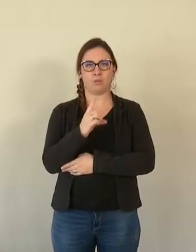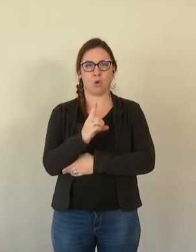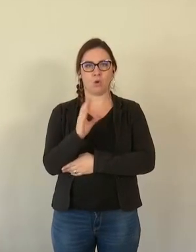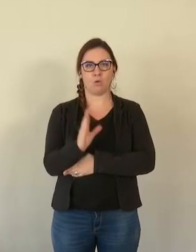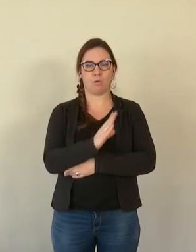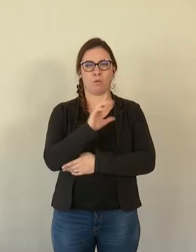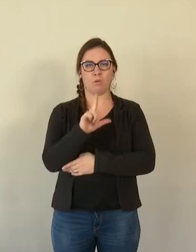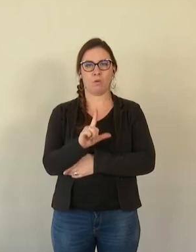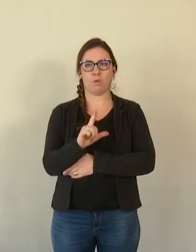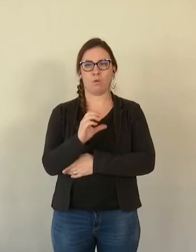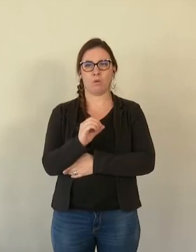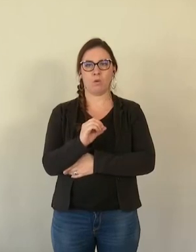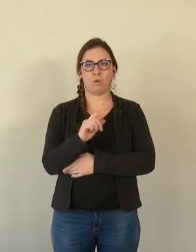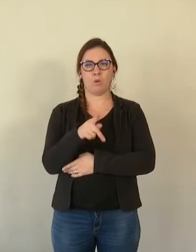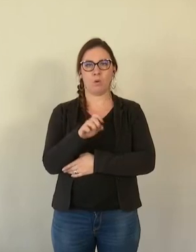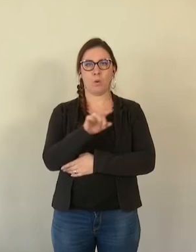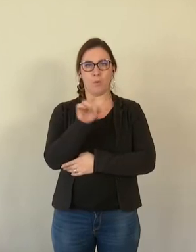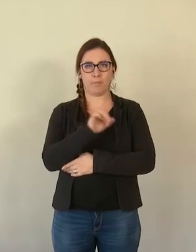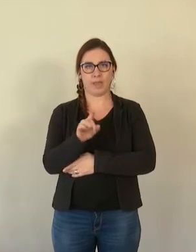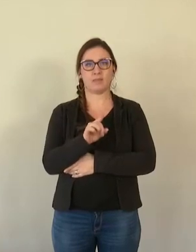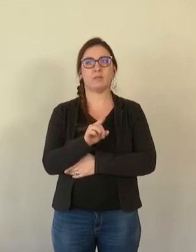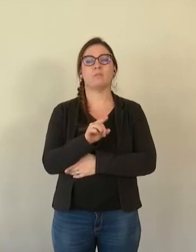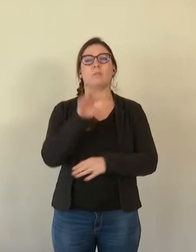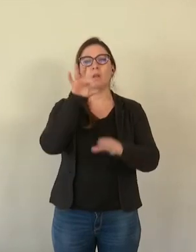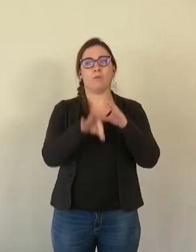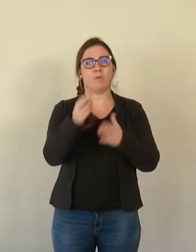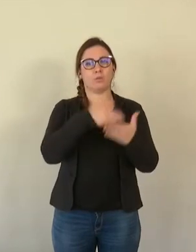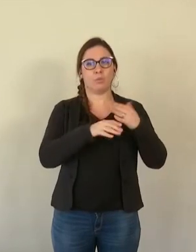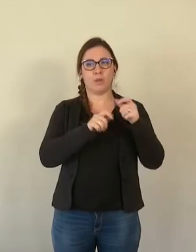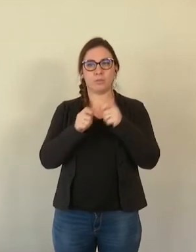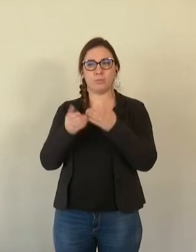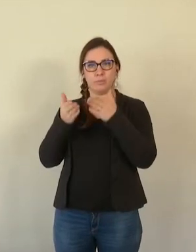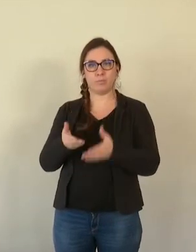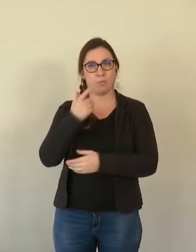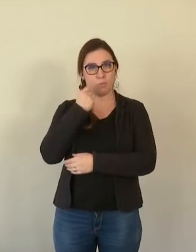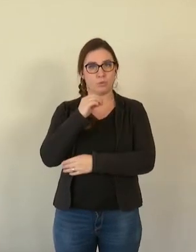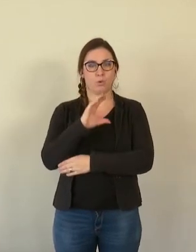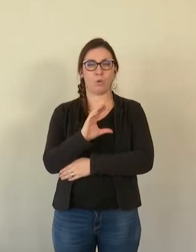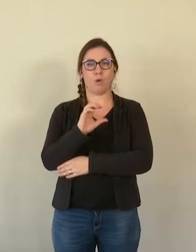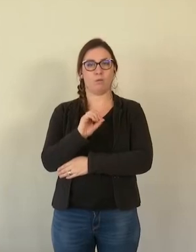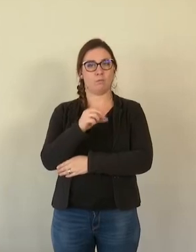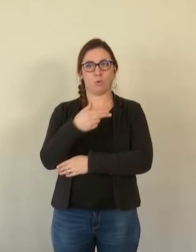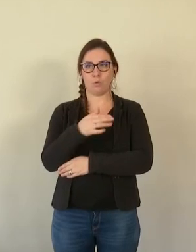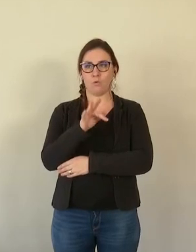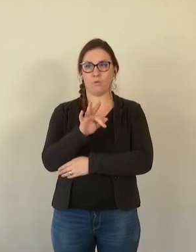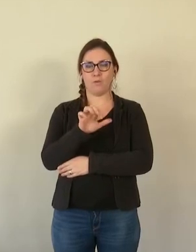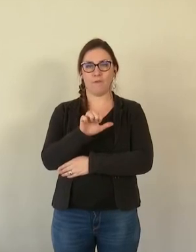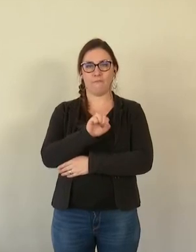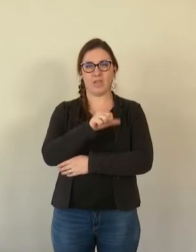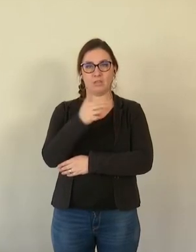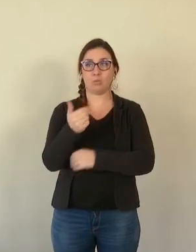Louis Beltran Lopez ad don pouvoir à Monsieur confessant jusqu'à son arrivée